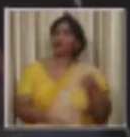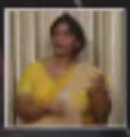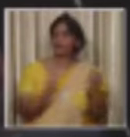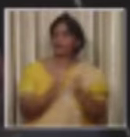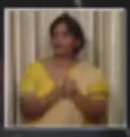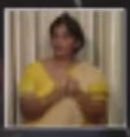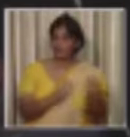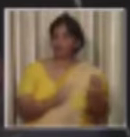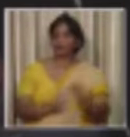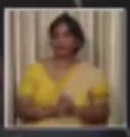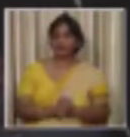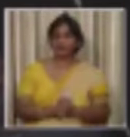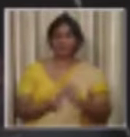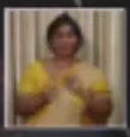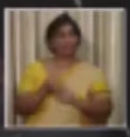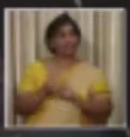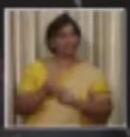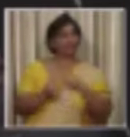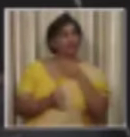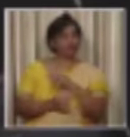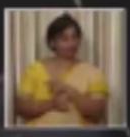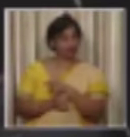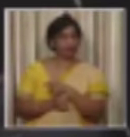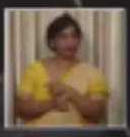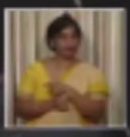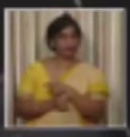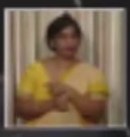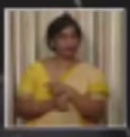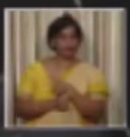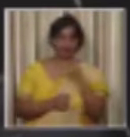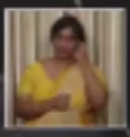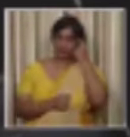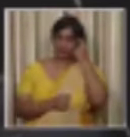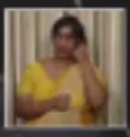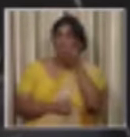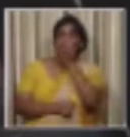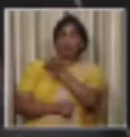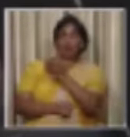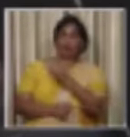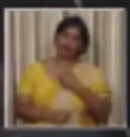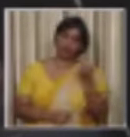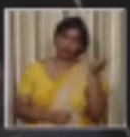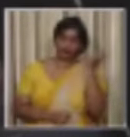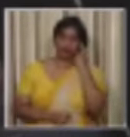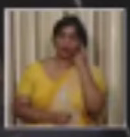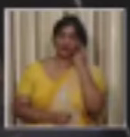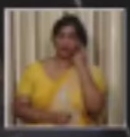තමයි. සුධර්මන් රදලියගොඩ කියන්නේ කවුද කියලා අපි හොඳට දන්නවා.